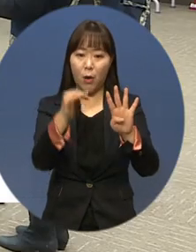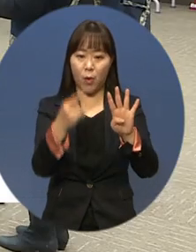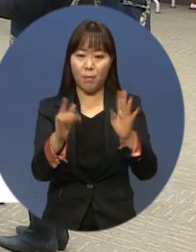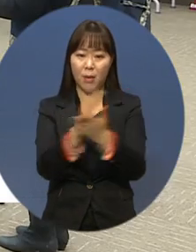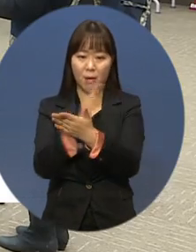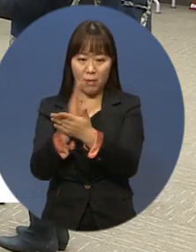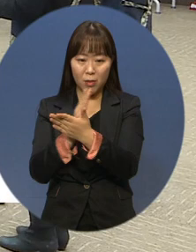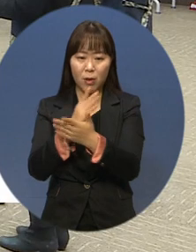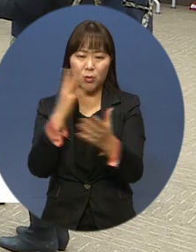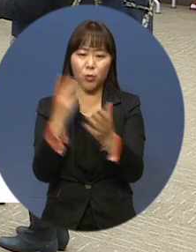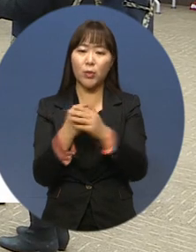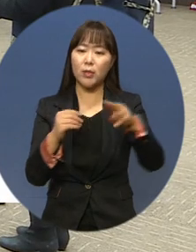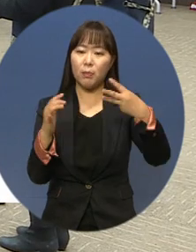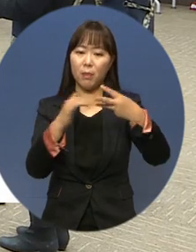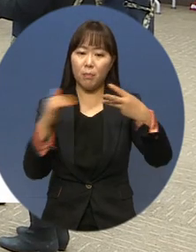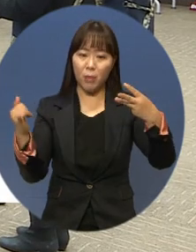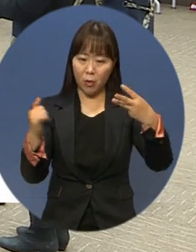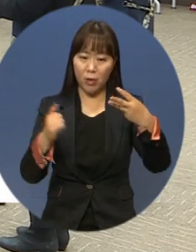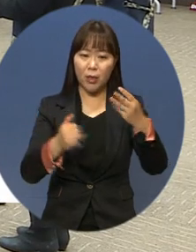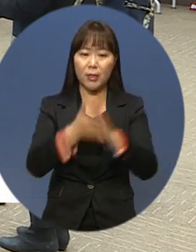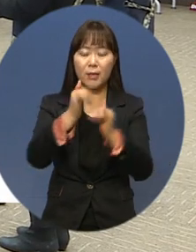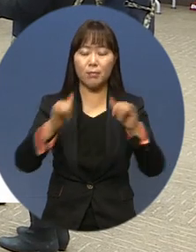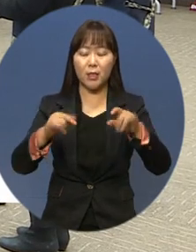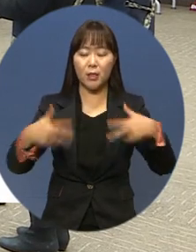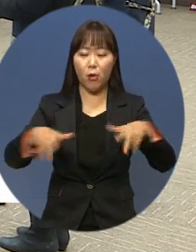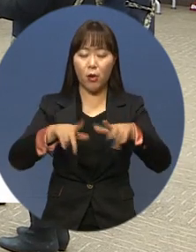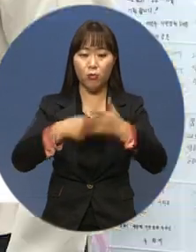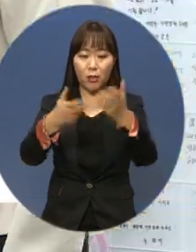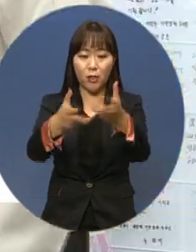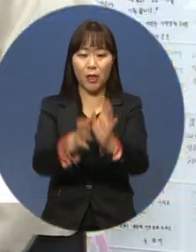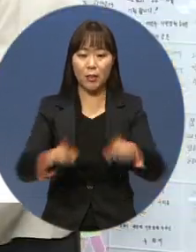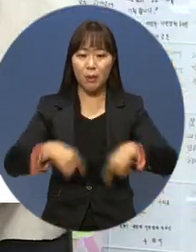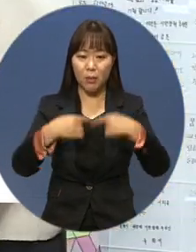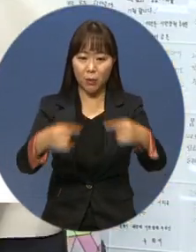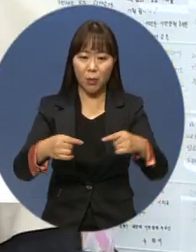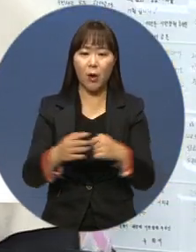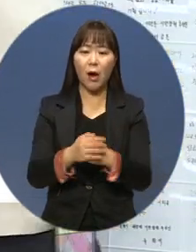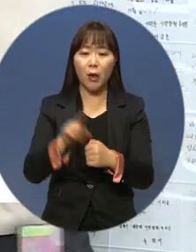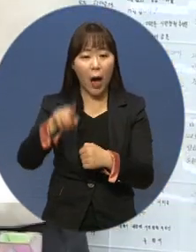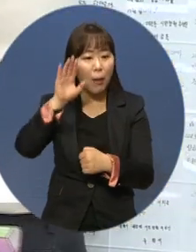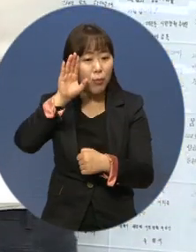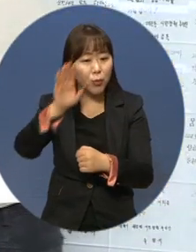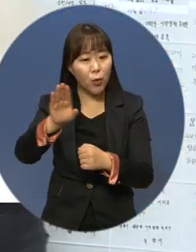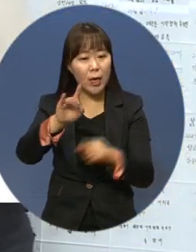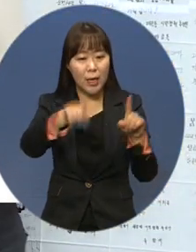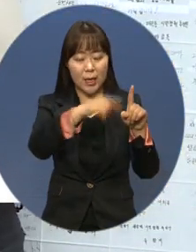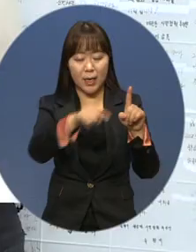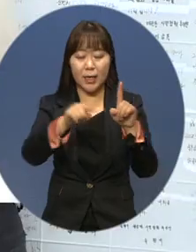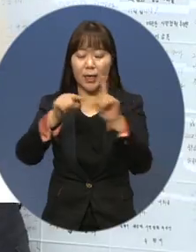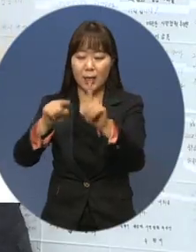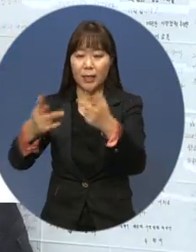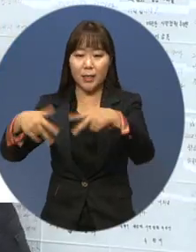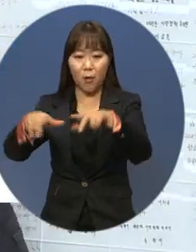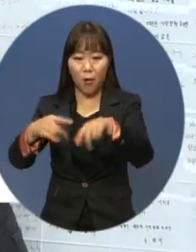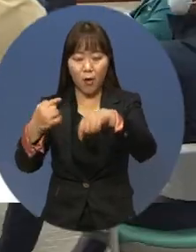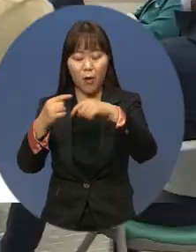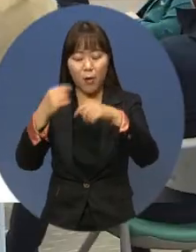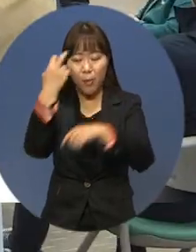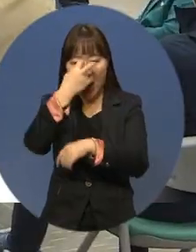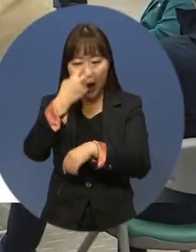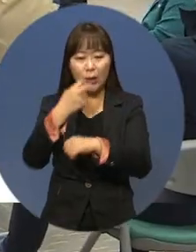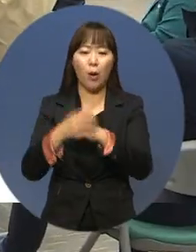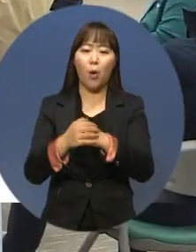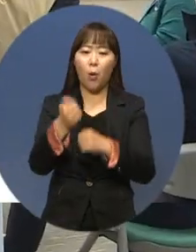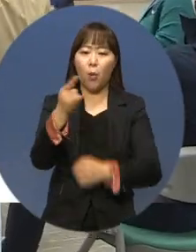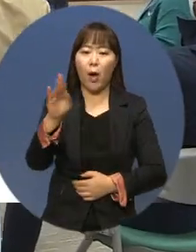발대식에는 총 300여 명의 시민정원 추진단이 참석했으며 시민정원 추진단은 앞으로 1인 1정원 가꾸기와